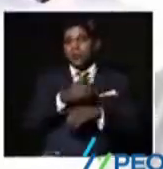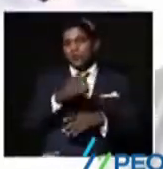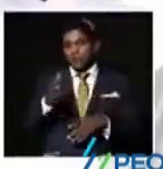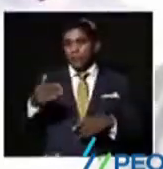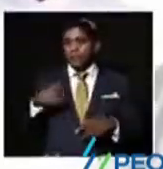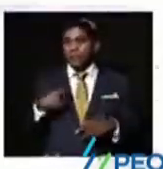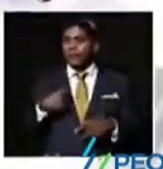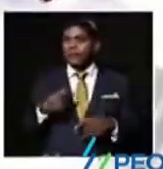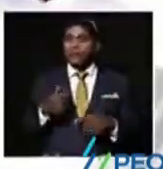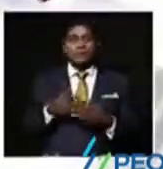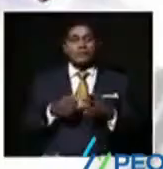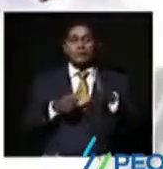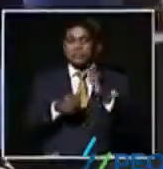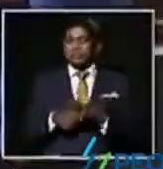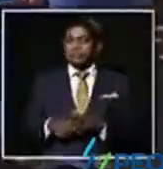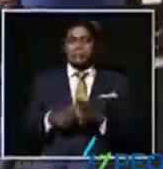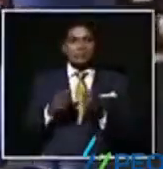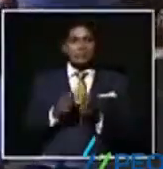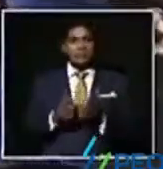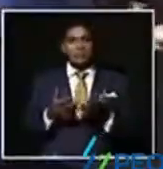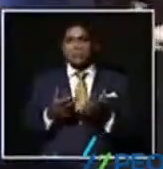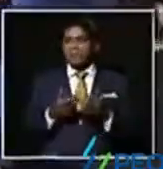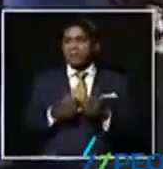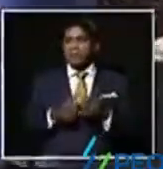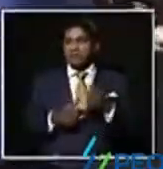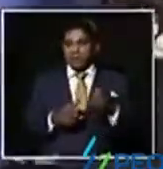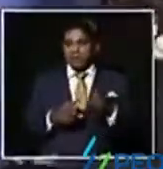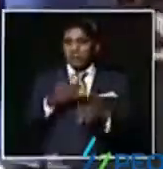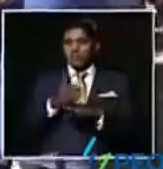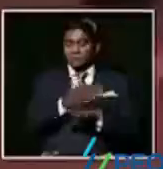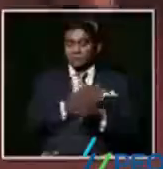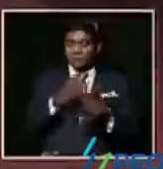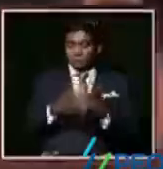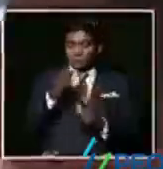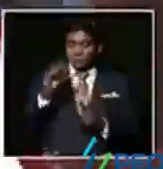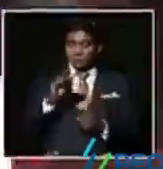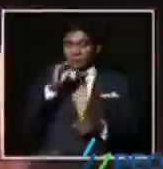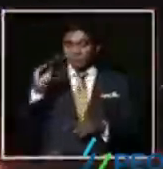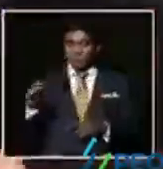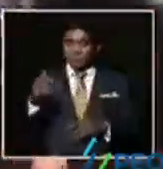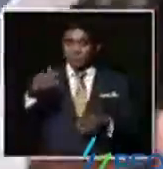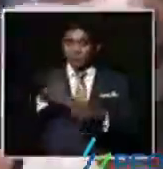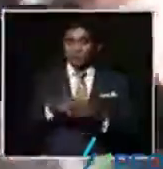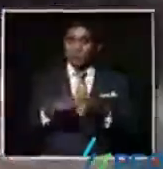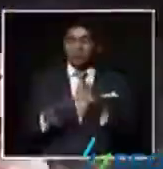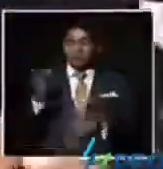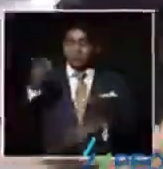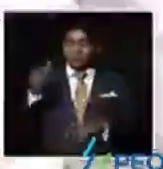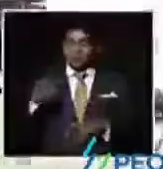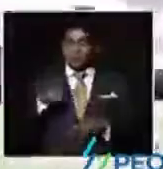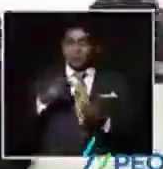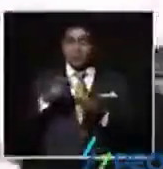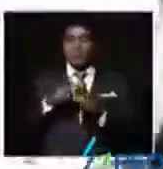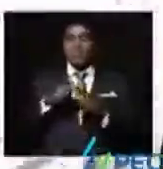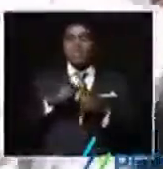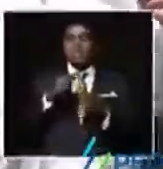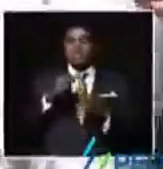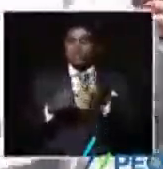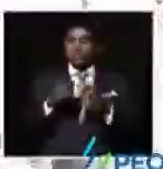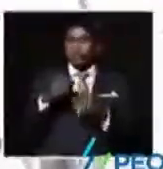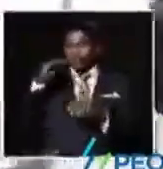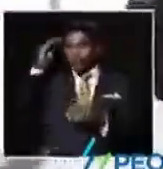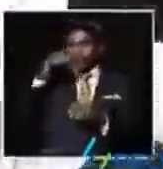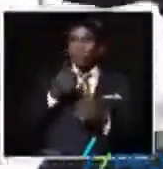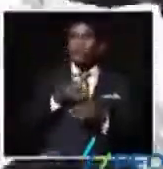බරපතල අසාධාරණයක් සිද්ධ වෙලා තිබෙනවා. හිටපු ජනාධිපතිවරයා අනතුරුව එම ස්ථානයෙන් පිටවක අතර දයසිරි ජයසේකර මහතා ඇතුළු පිරිස